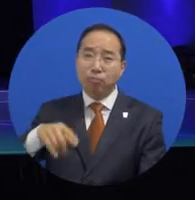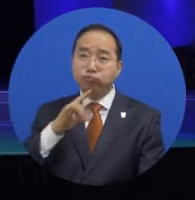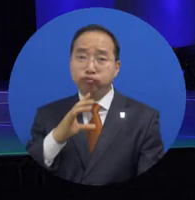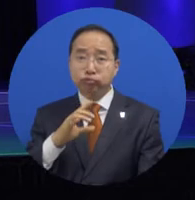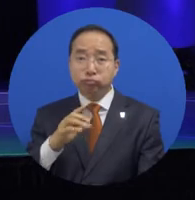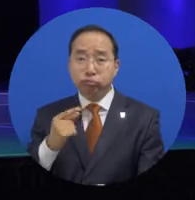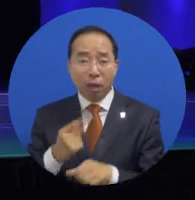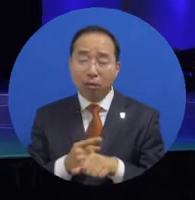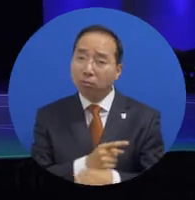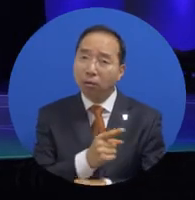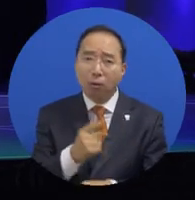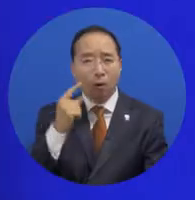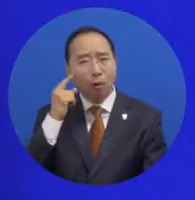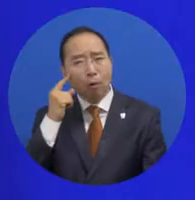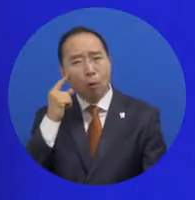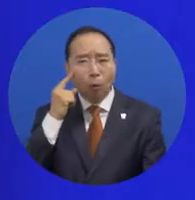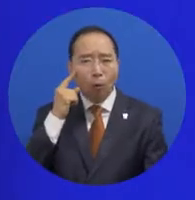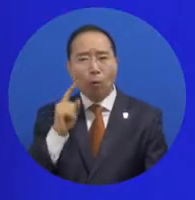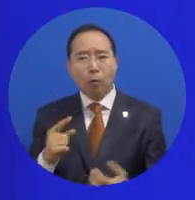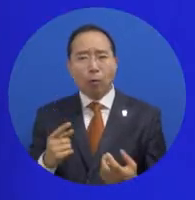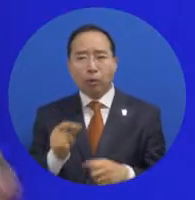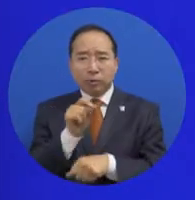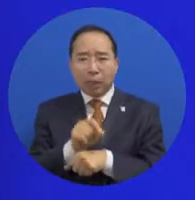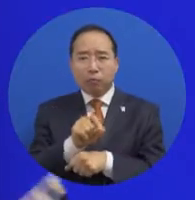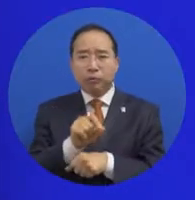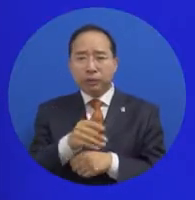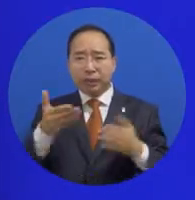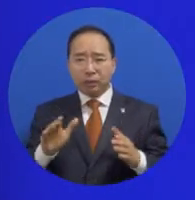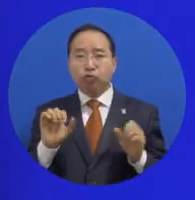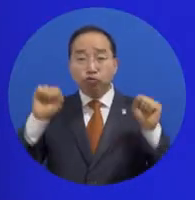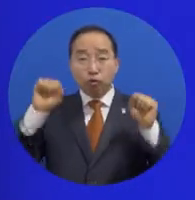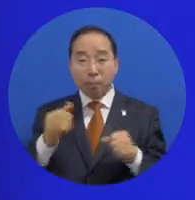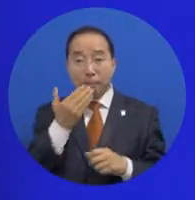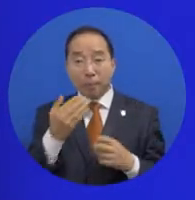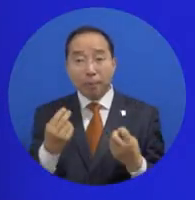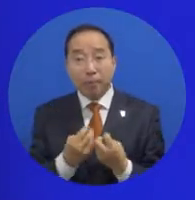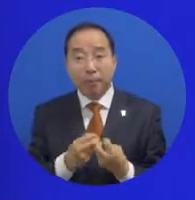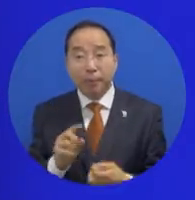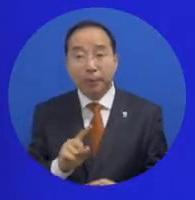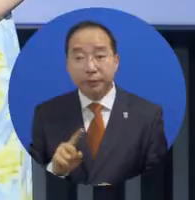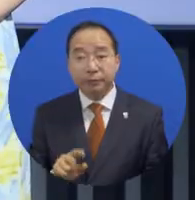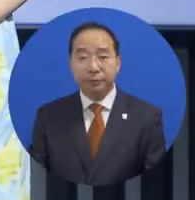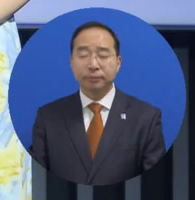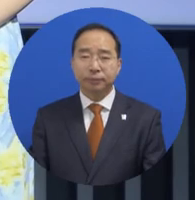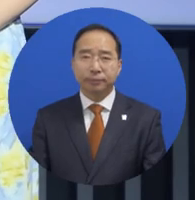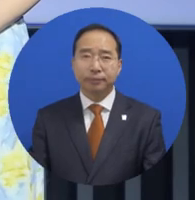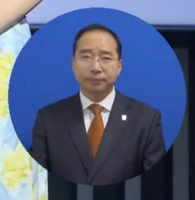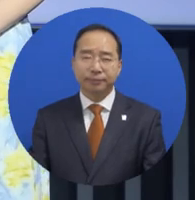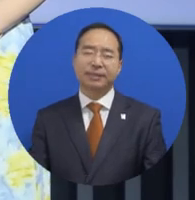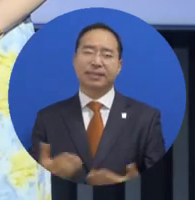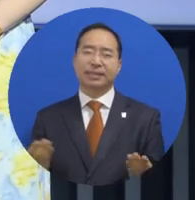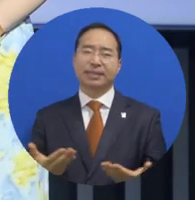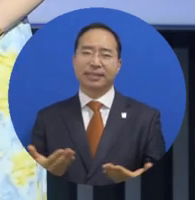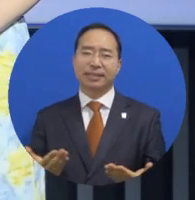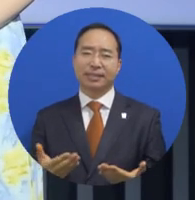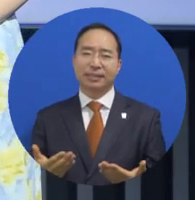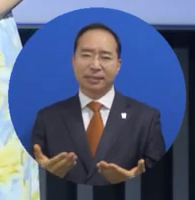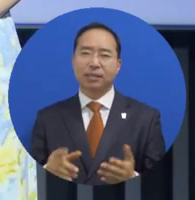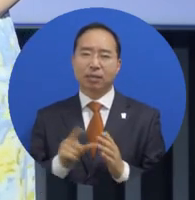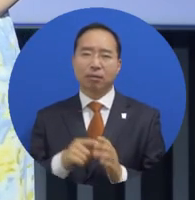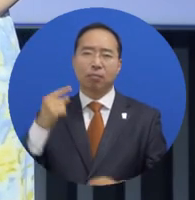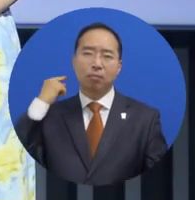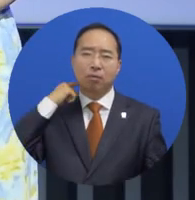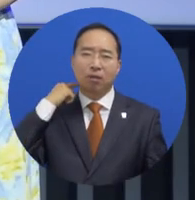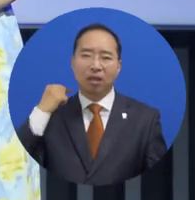외에는 생각이 안 나더라고요. 일상에서 제가 사무실에서 뭐 좀 할 수 있는 운동이 없을까요? 점점 더 일을 하다 보면은